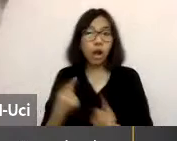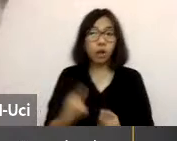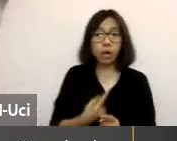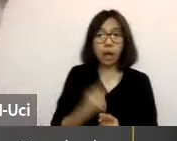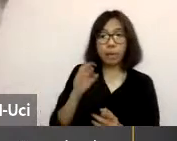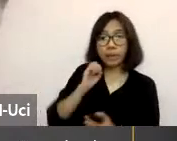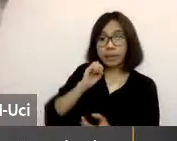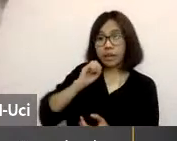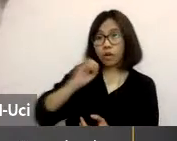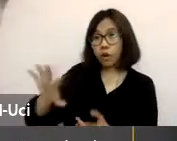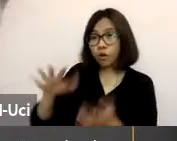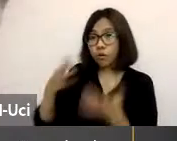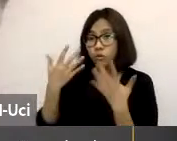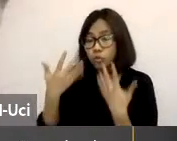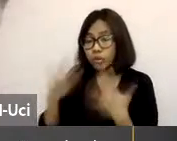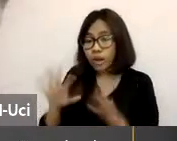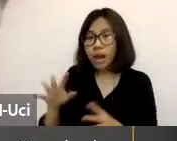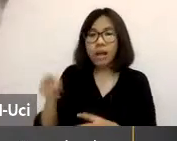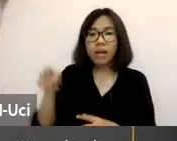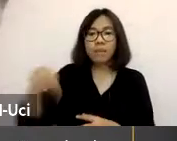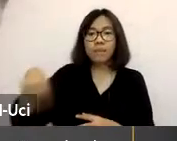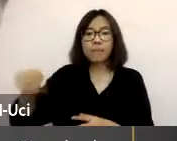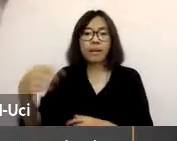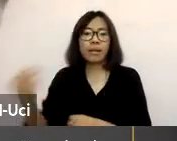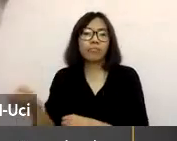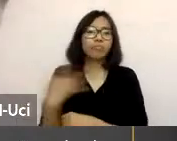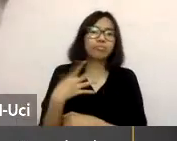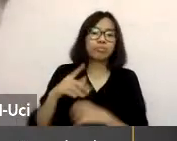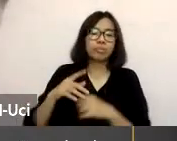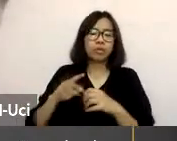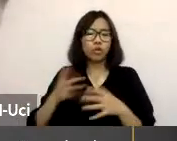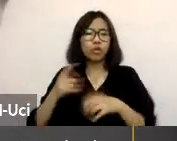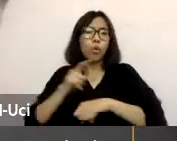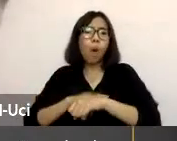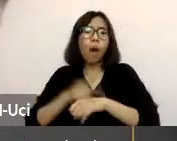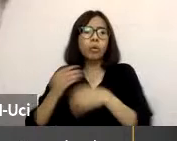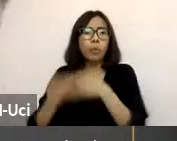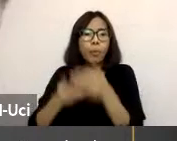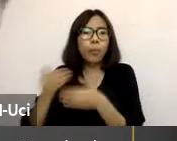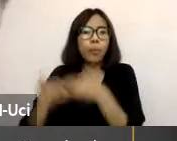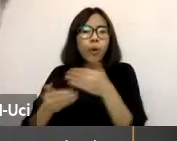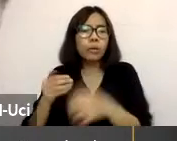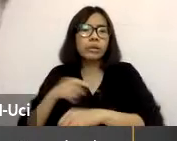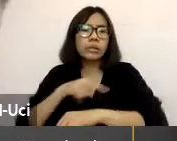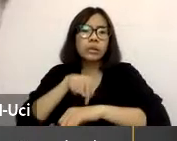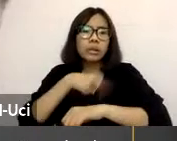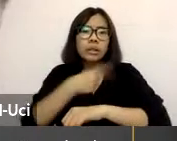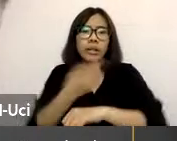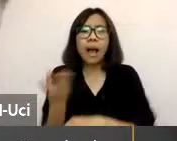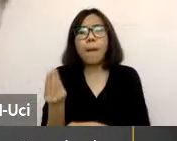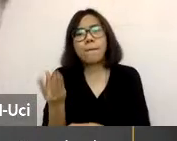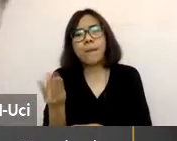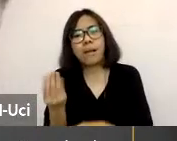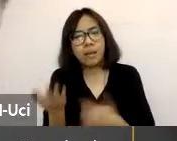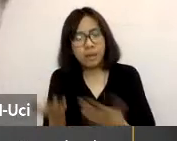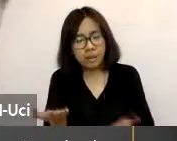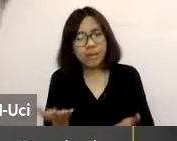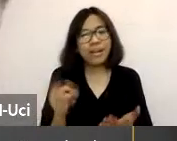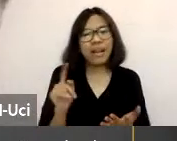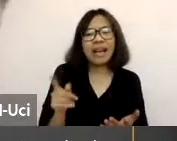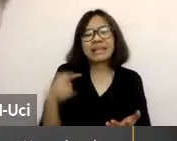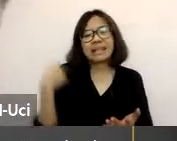kalau mau tanggapi jangka waktu untuk menangkapnya Berapa lama itu hal yang barangkali menjadi satu isu yang memang